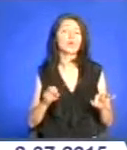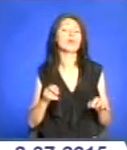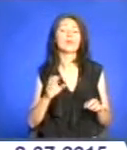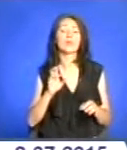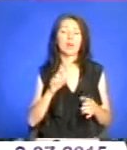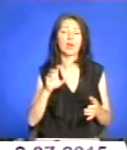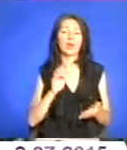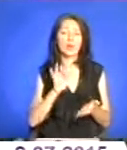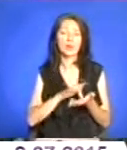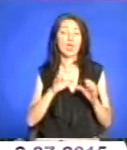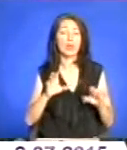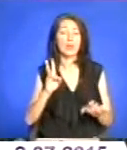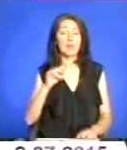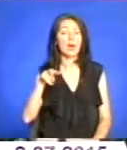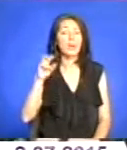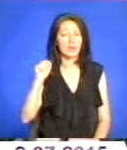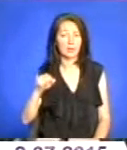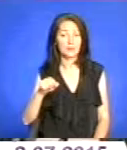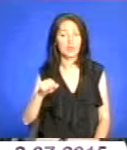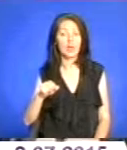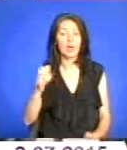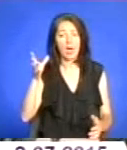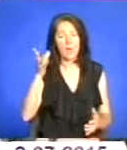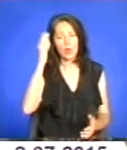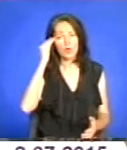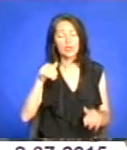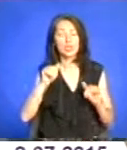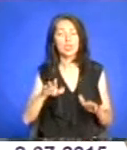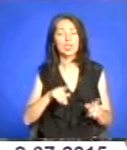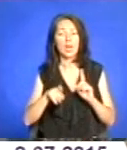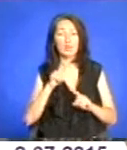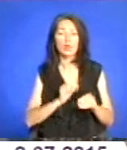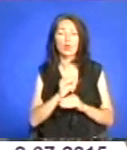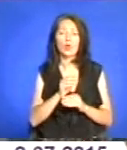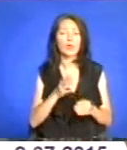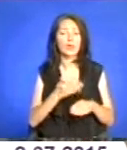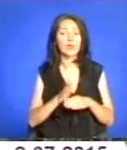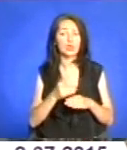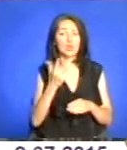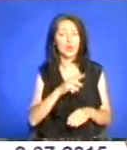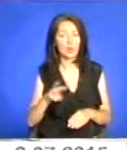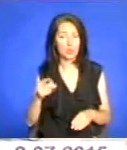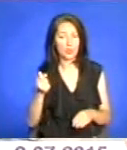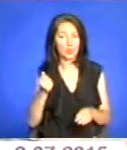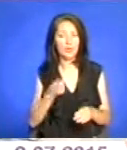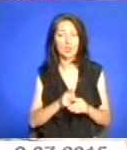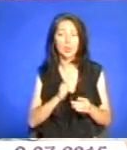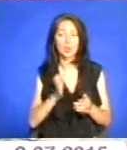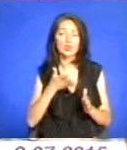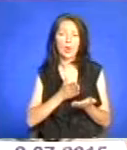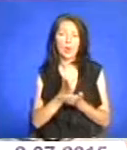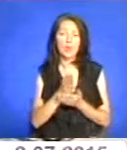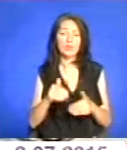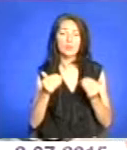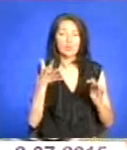Надал. Враховуючи рішення сесії, додатково виділено 3 мільйони гривень, які будуть спрямовані на збільшення витрат на проведення